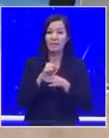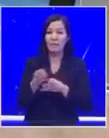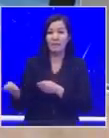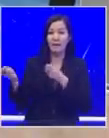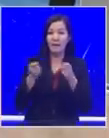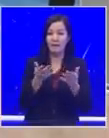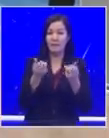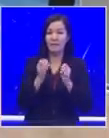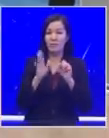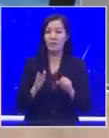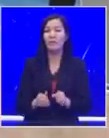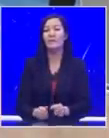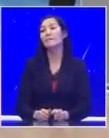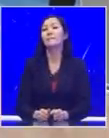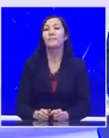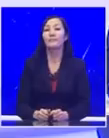кетіп отыратын болады.